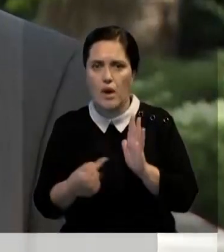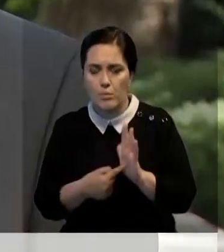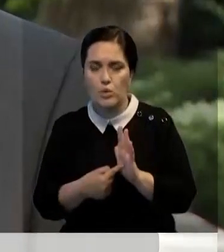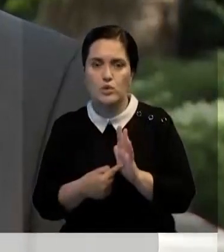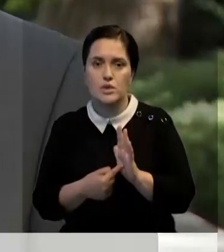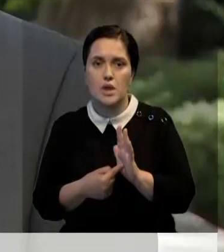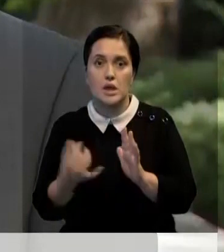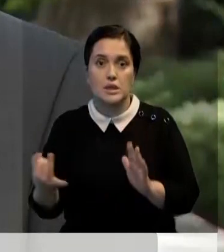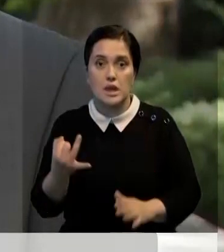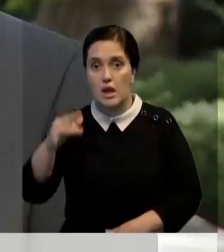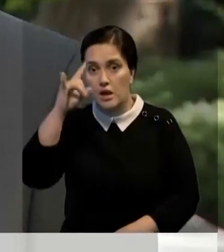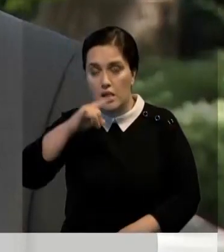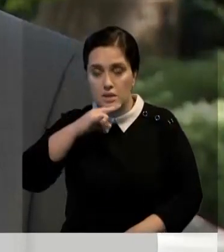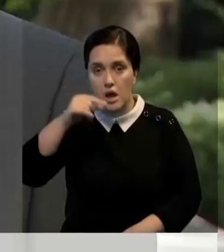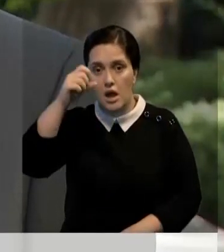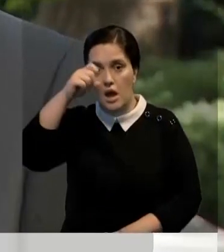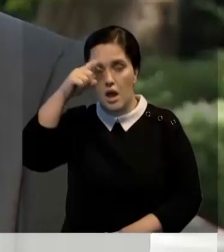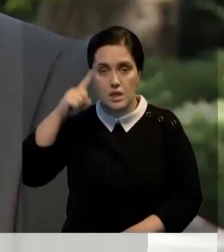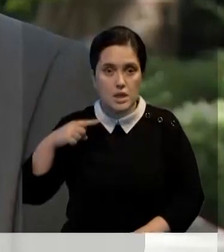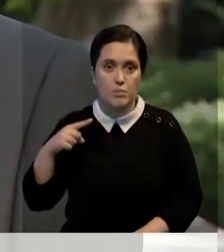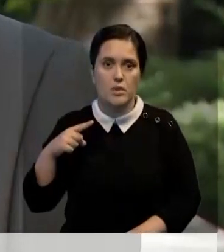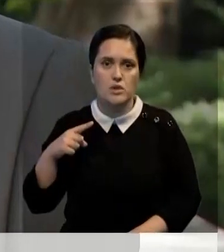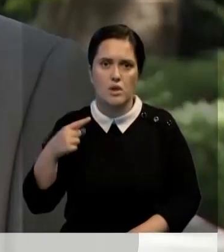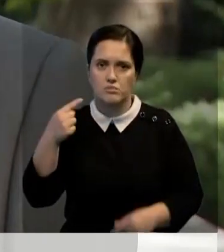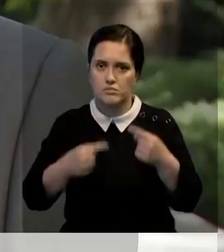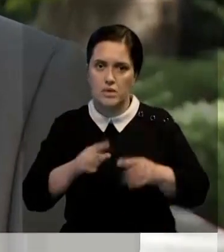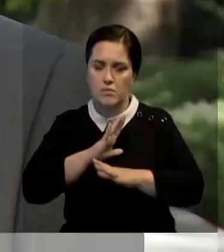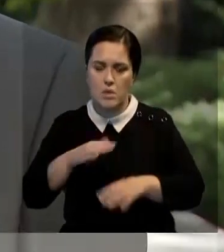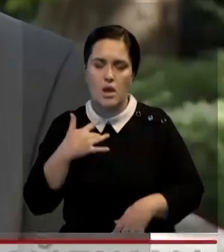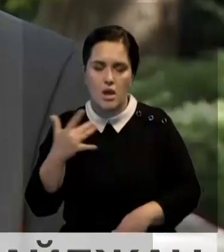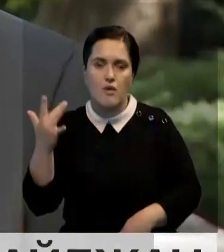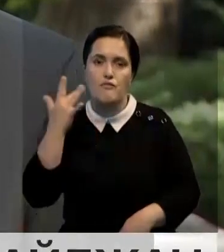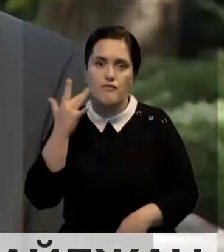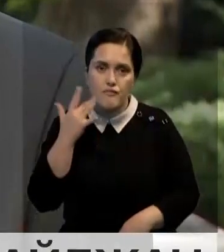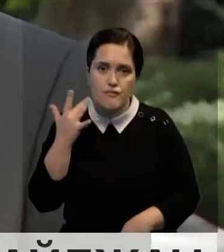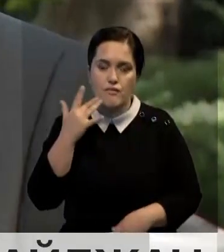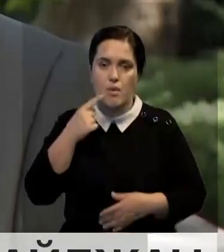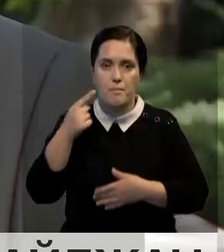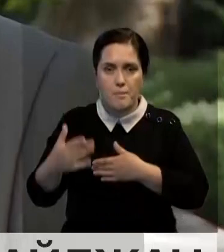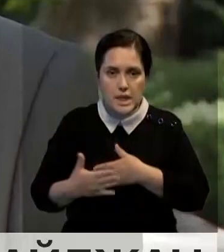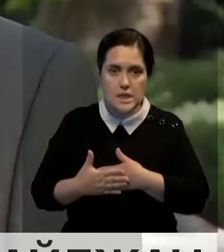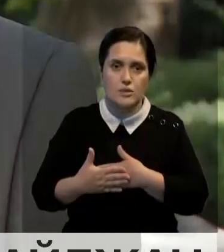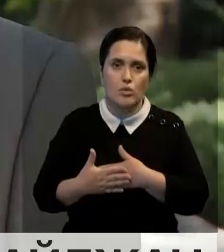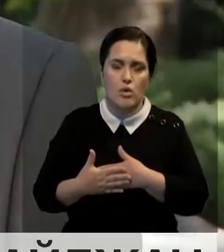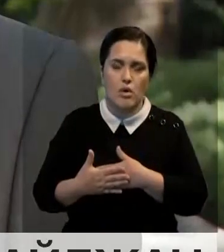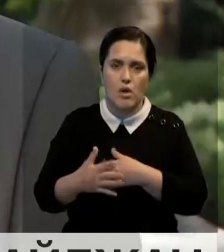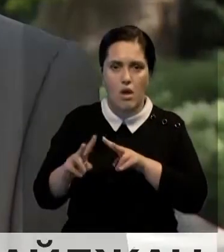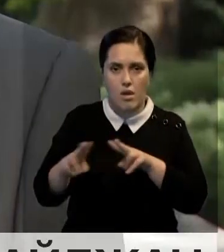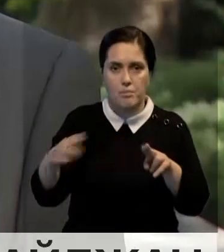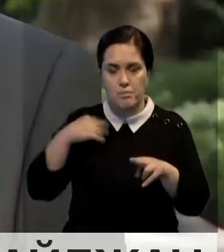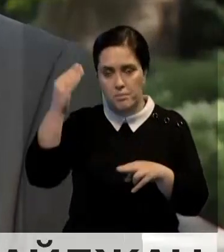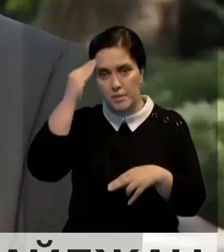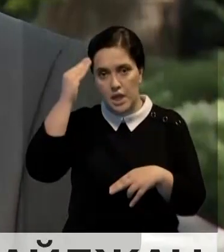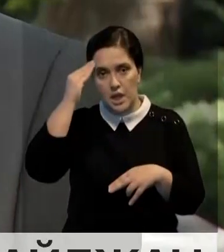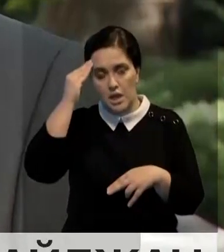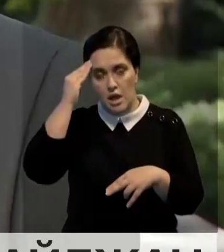интересы Казахстана и Азербайджана сталкивались. Мы всегда занимаем близкую или совпадающую позицию. Ну и я